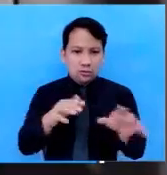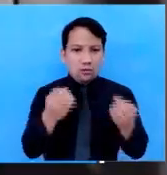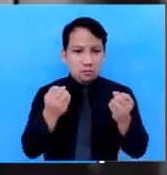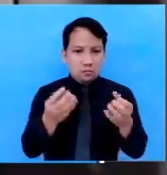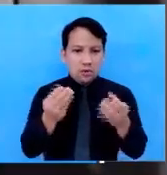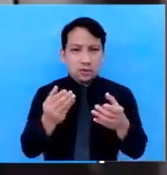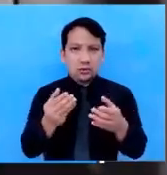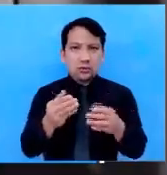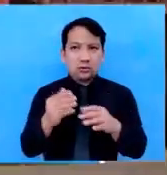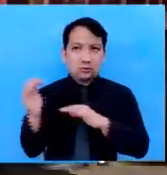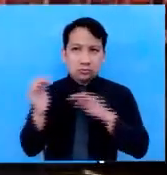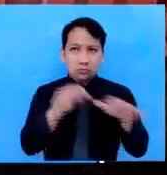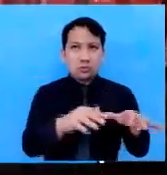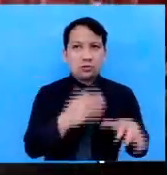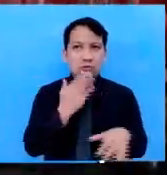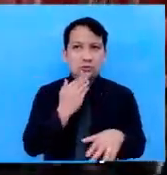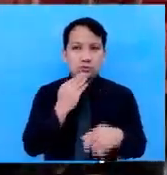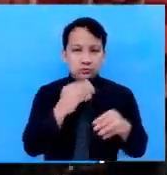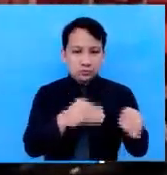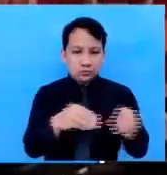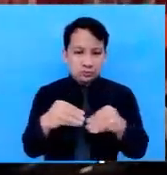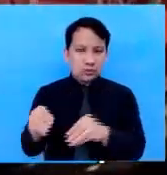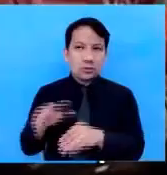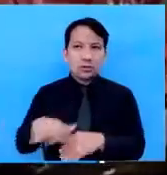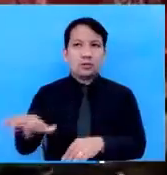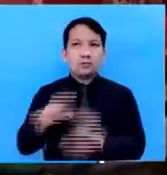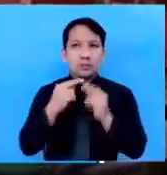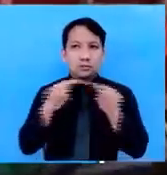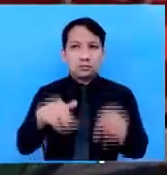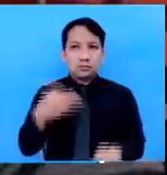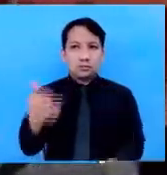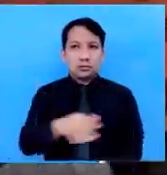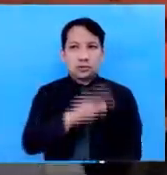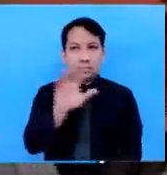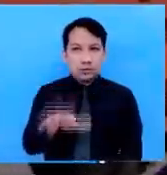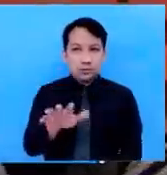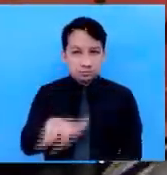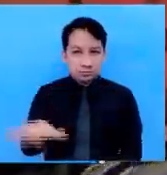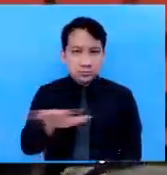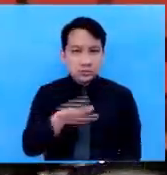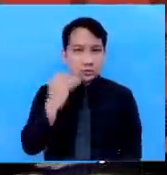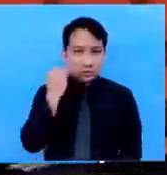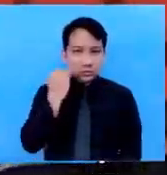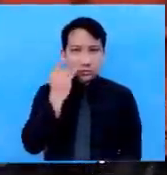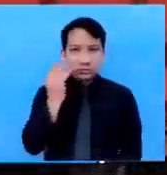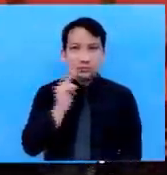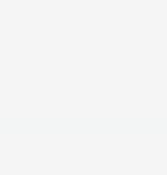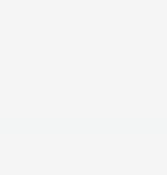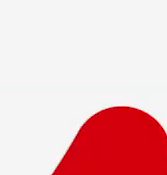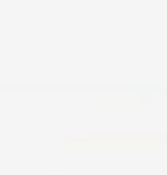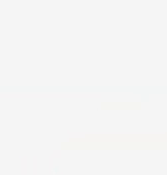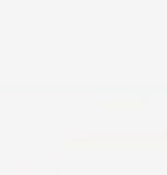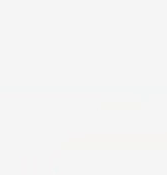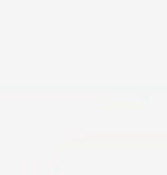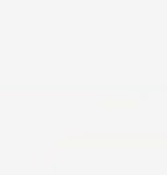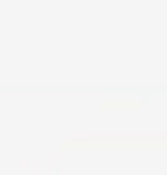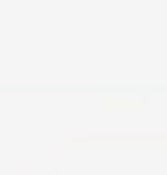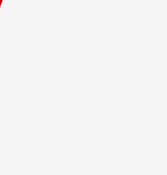you will have a lot of sugar in the market. Nagbabalita mula sa frontline, Jenny Dongon, News 5.